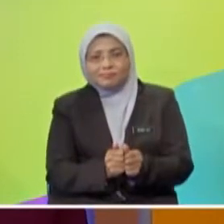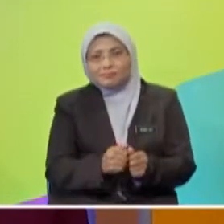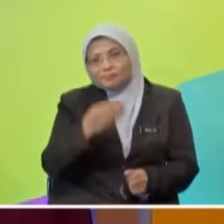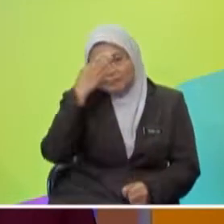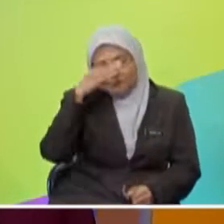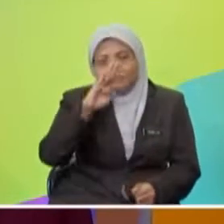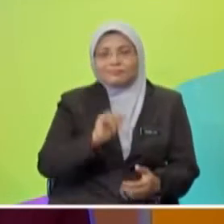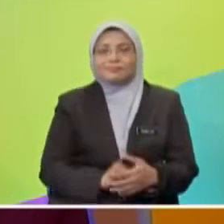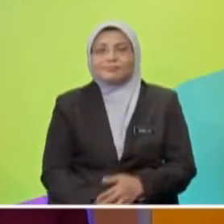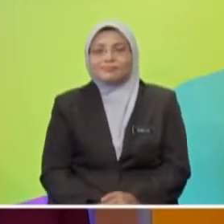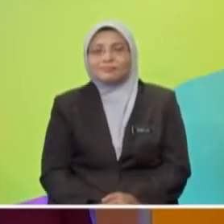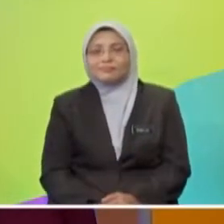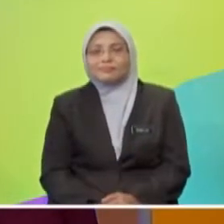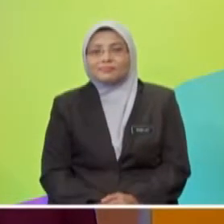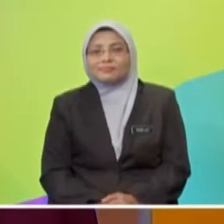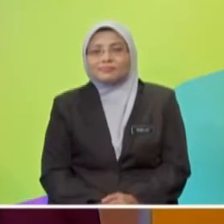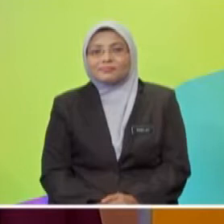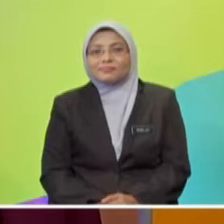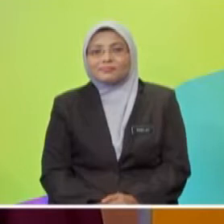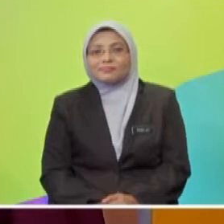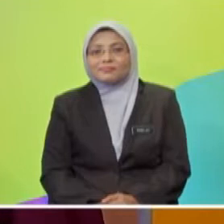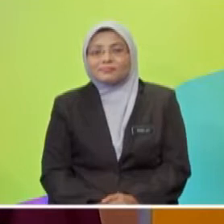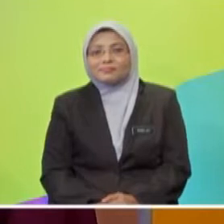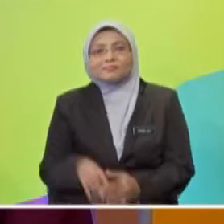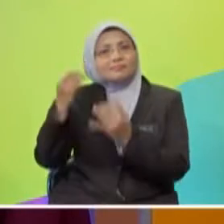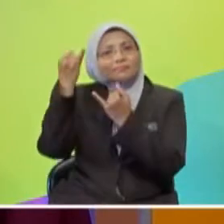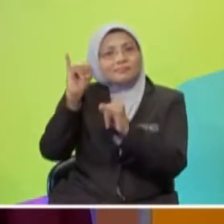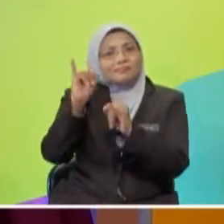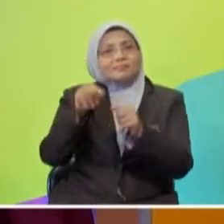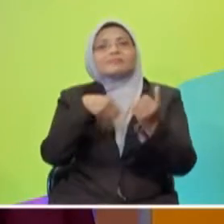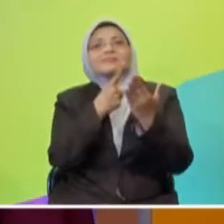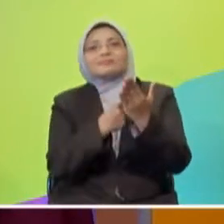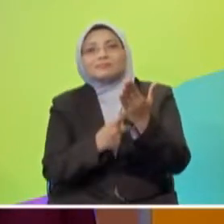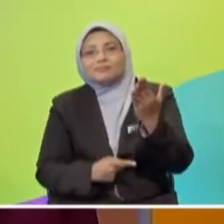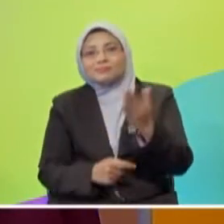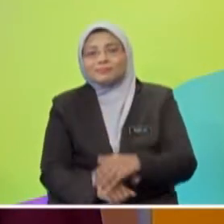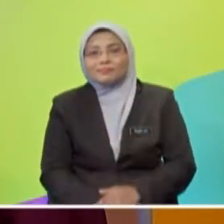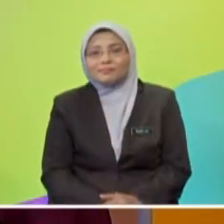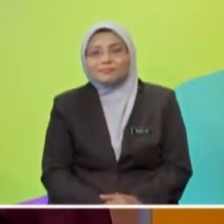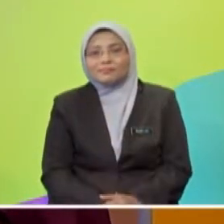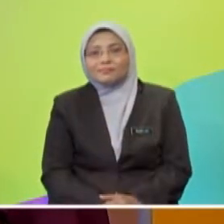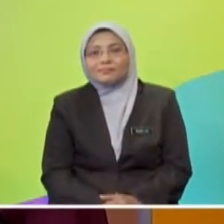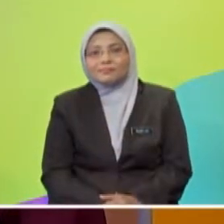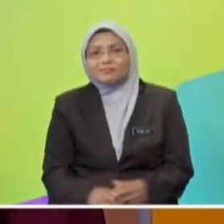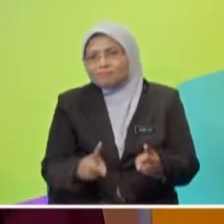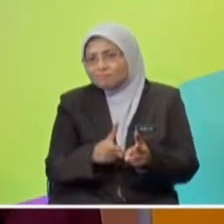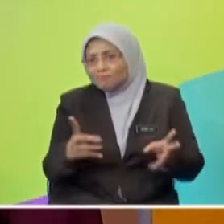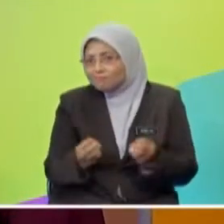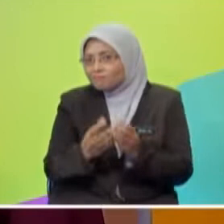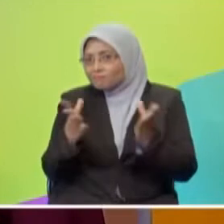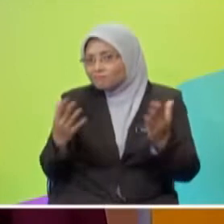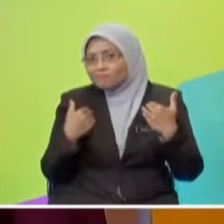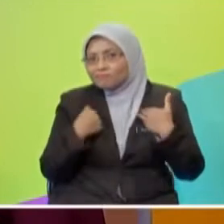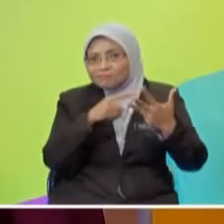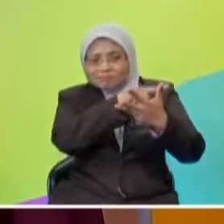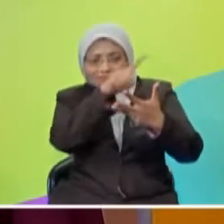oke kemudian ini sumbangan khalifah yang kedua nih anak murid semua sangat banyaknya jadi empat bidang